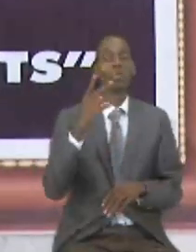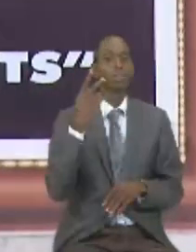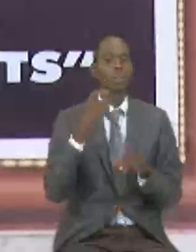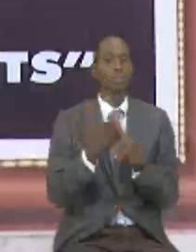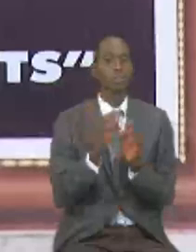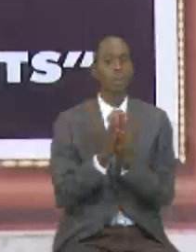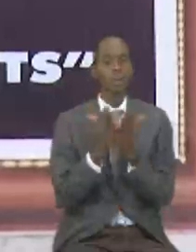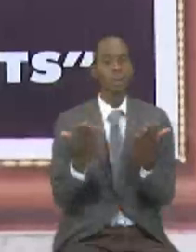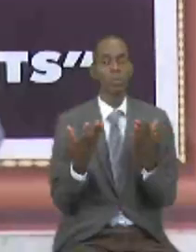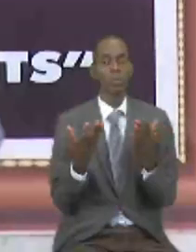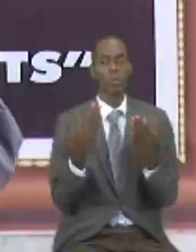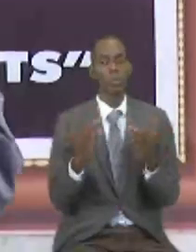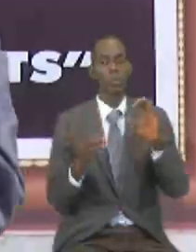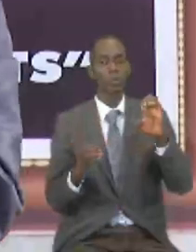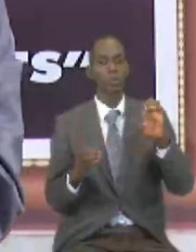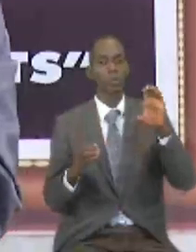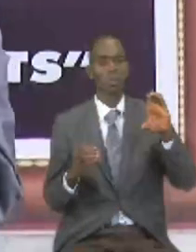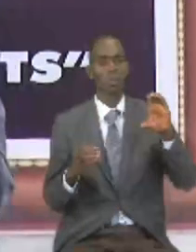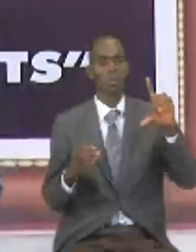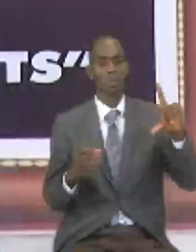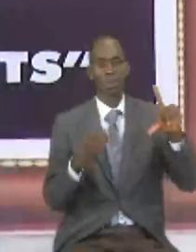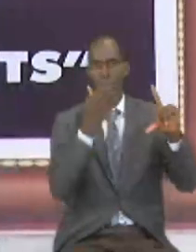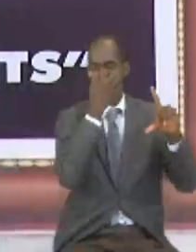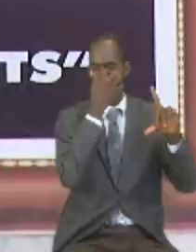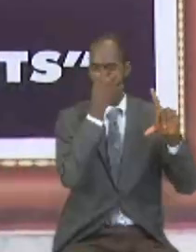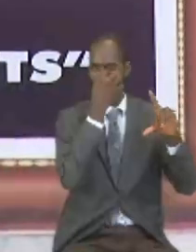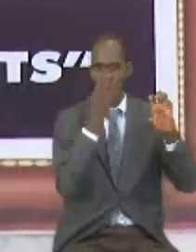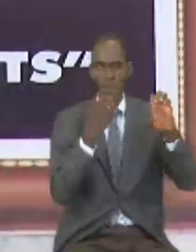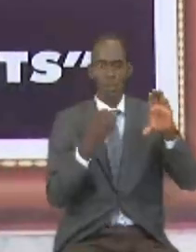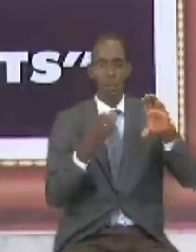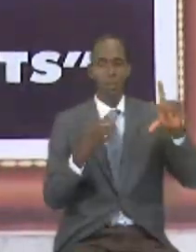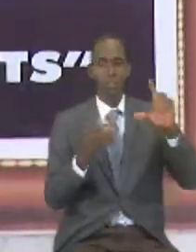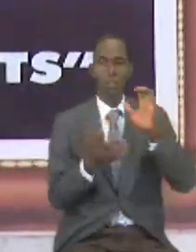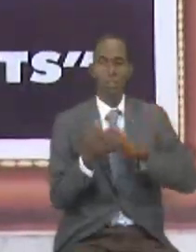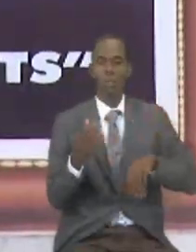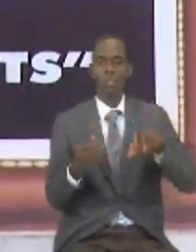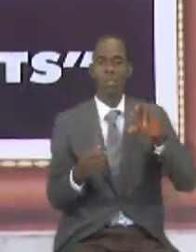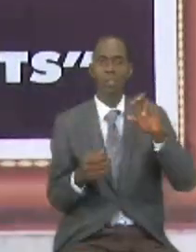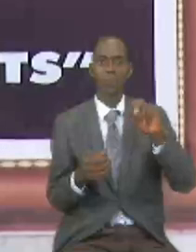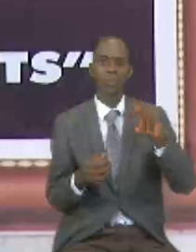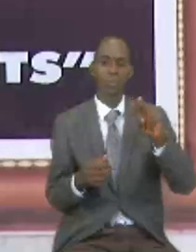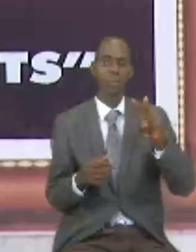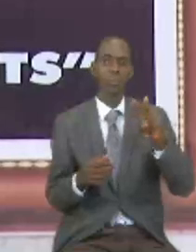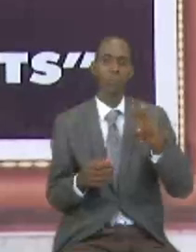dit, Ecclésiaste chapitre 12, je lis le verset 15. Ecclésiaste,